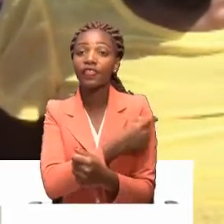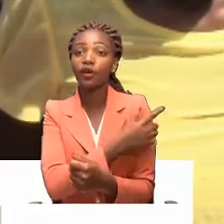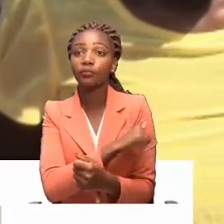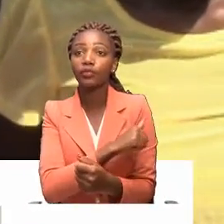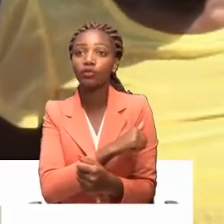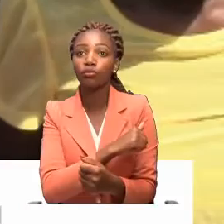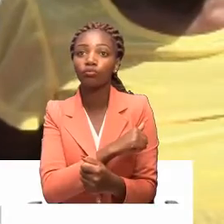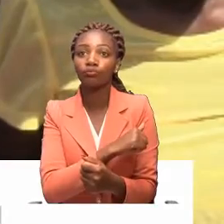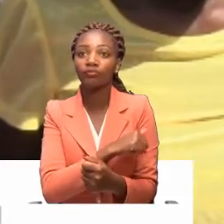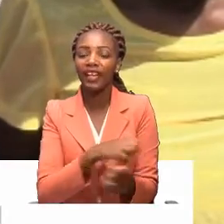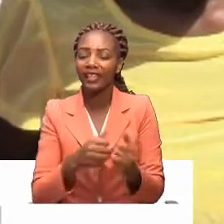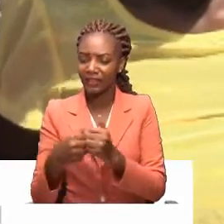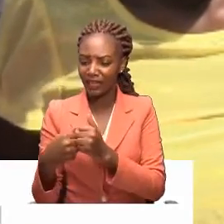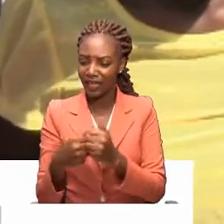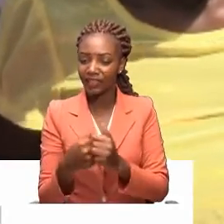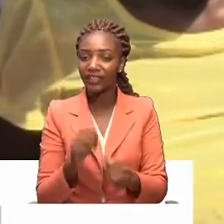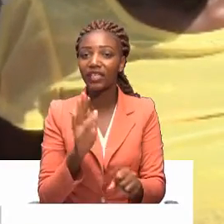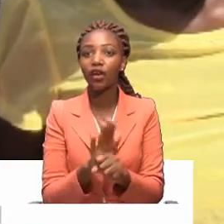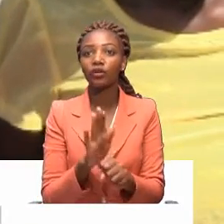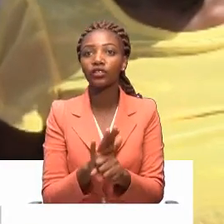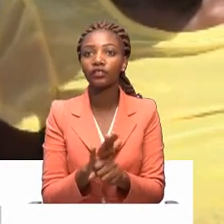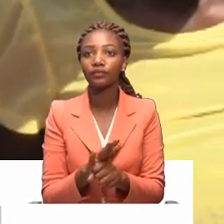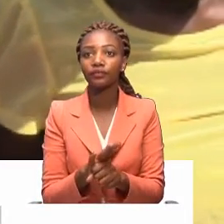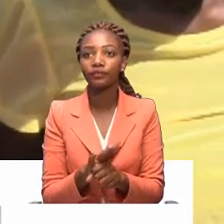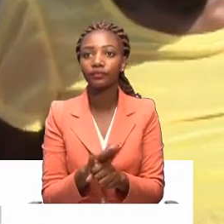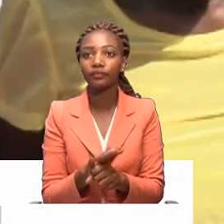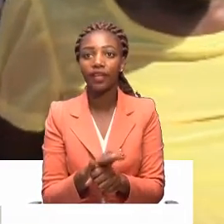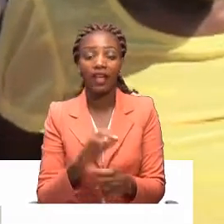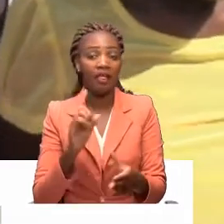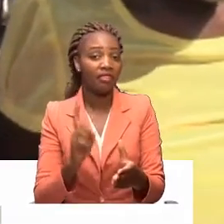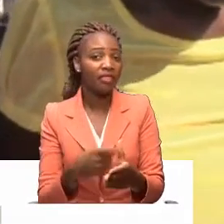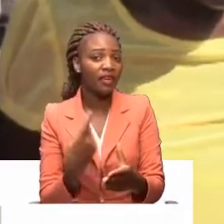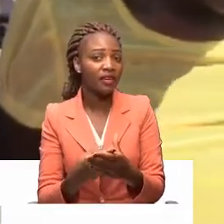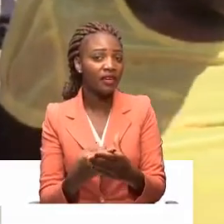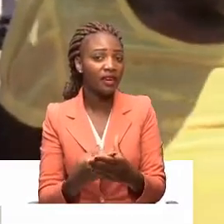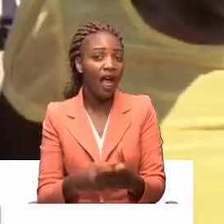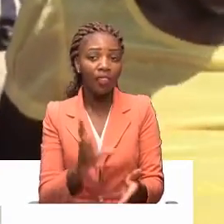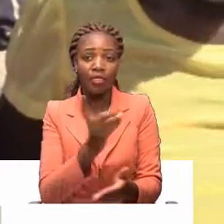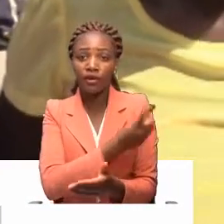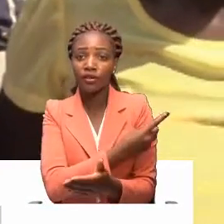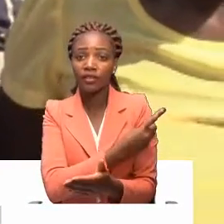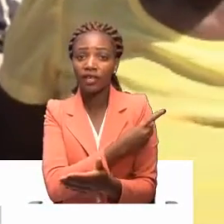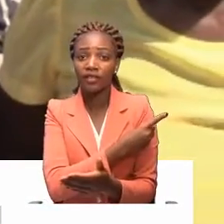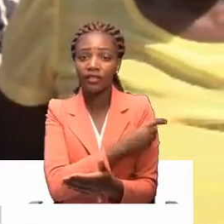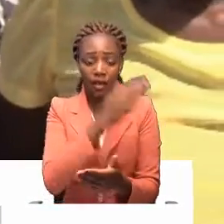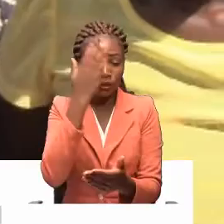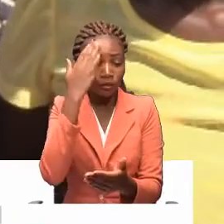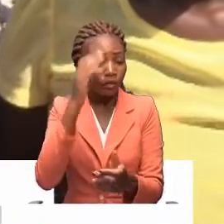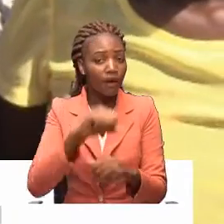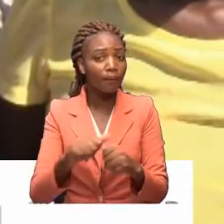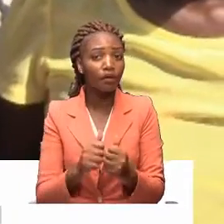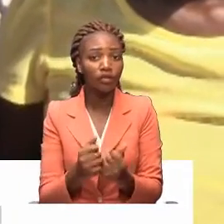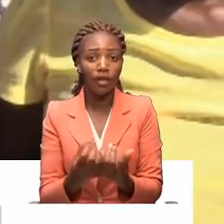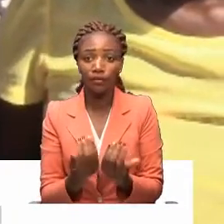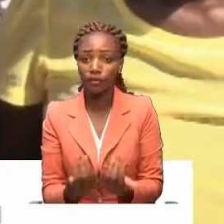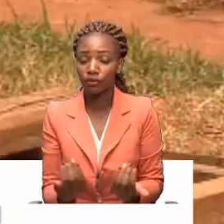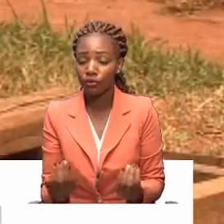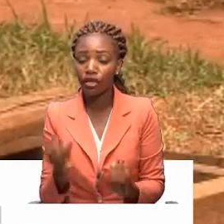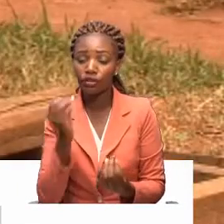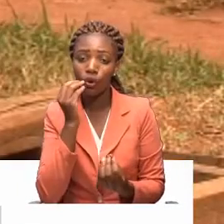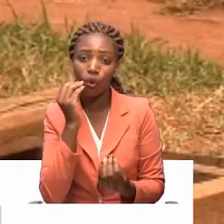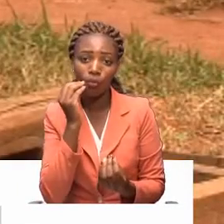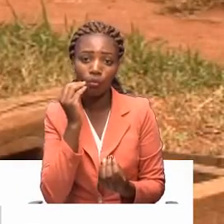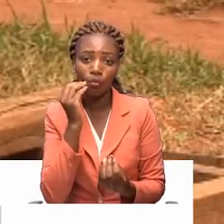na wana identify children's home wenye wanaweza waka kuwachunga hawa